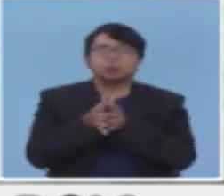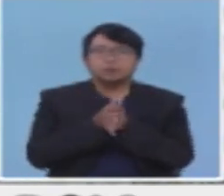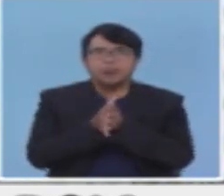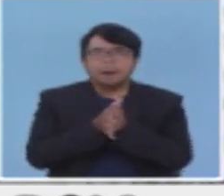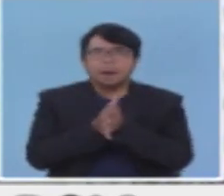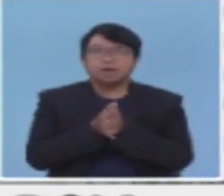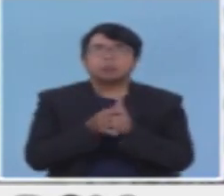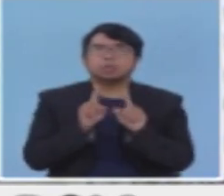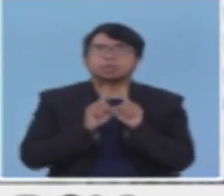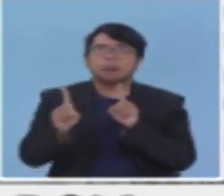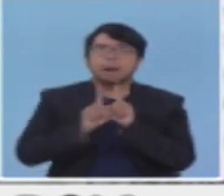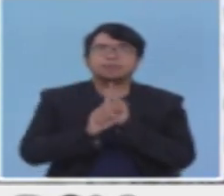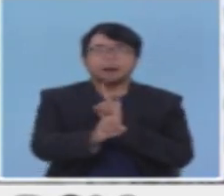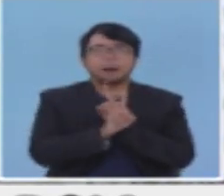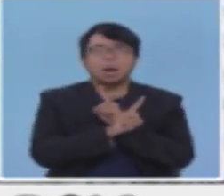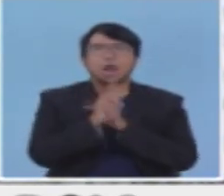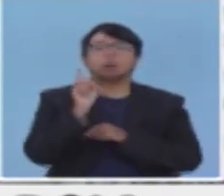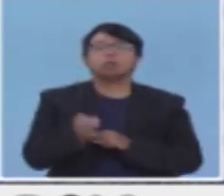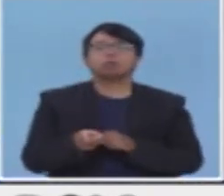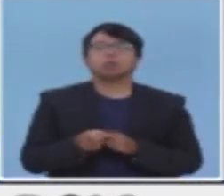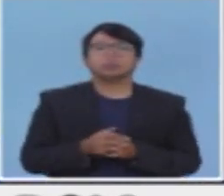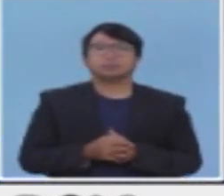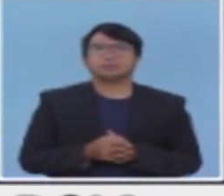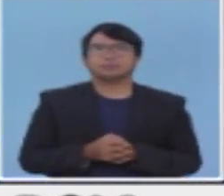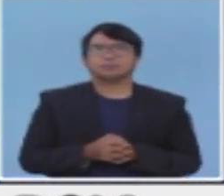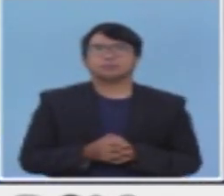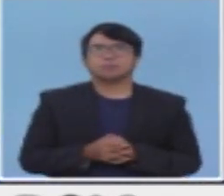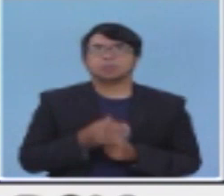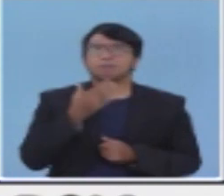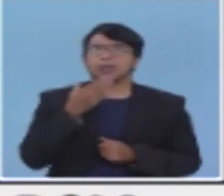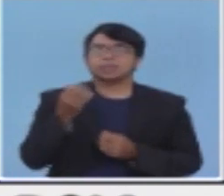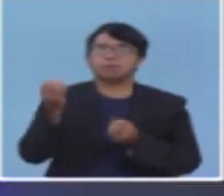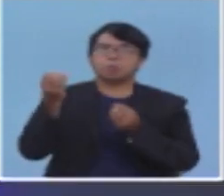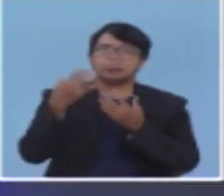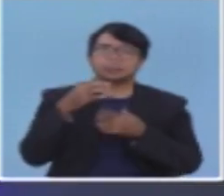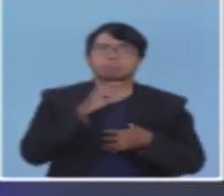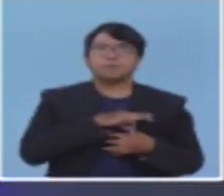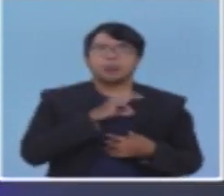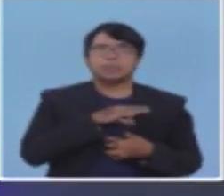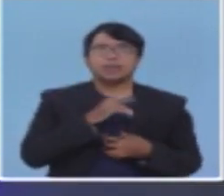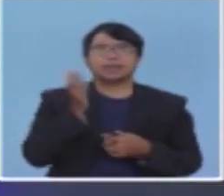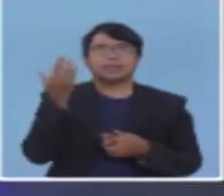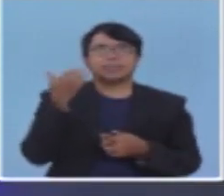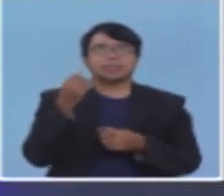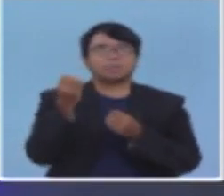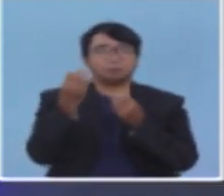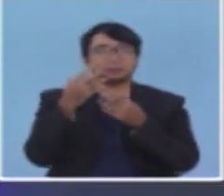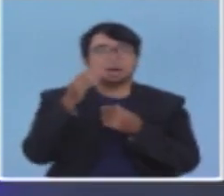sangat dianjurkan. Baik, terima kasih Dr. Nadia atas informasinya, berguna sekali. Apalagi juga face shield-nya ini juga bisa dicontoh oleh